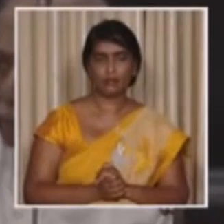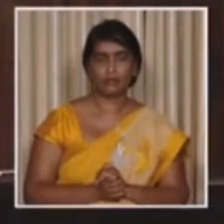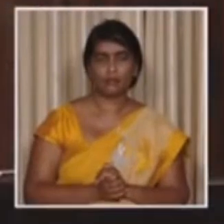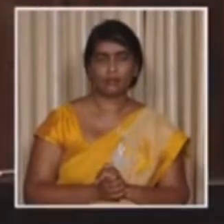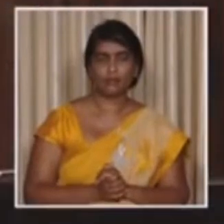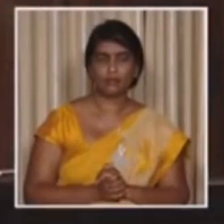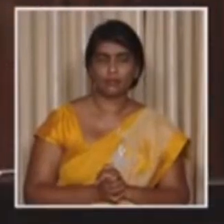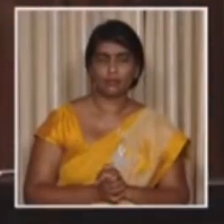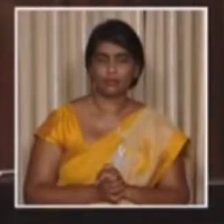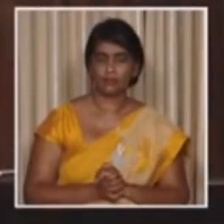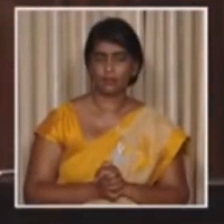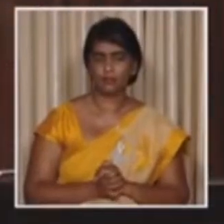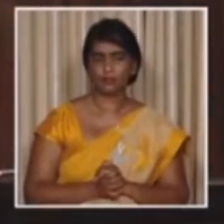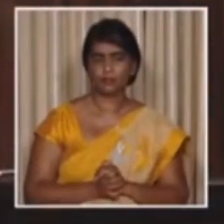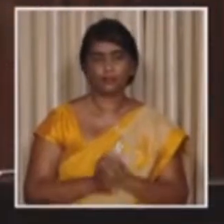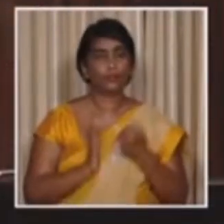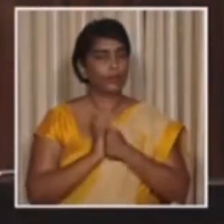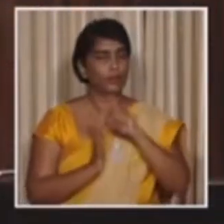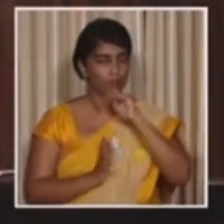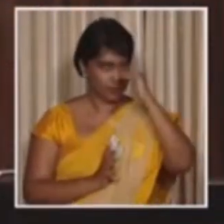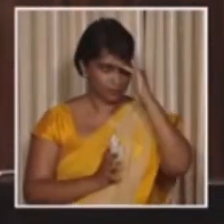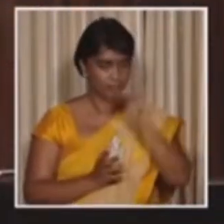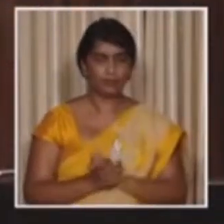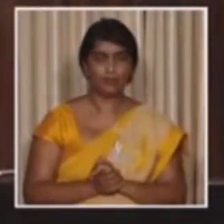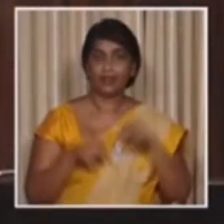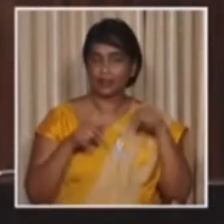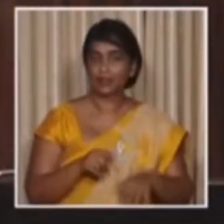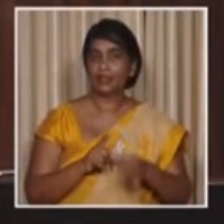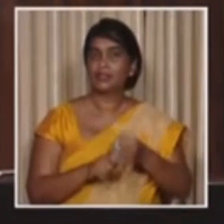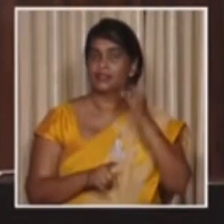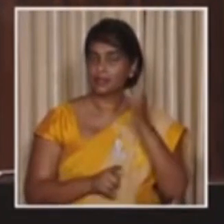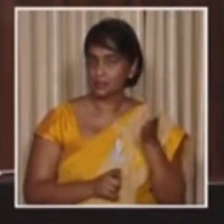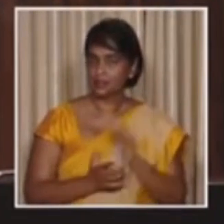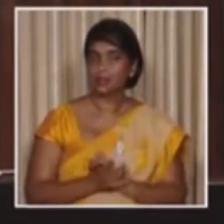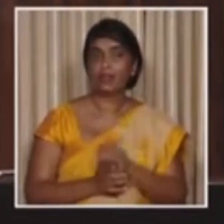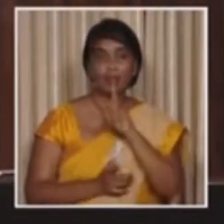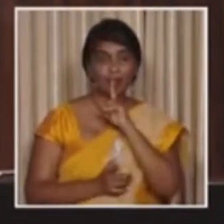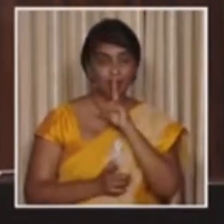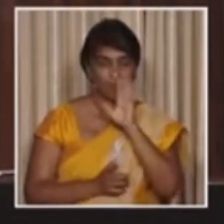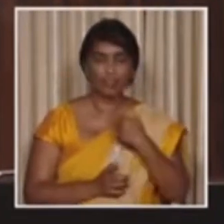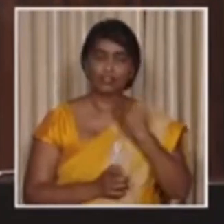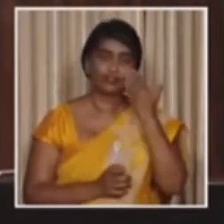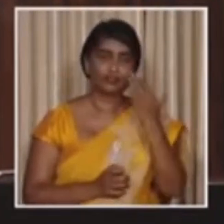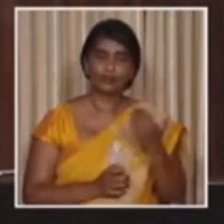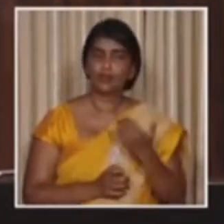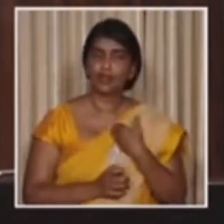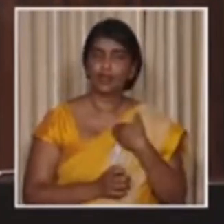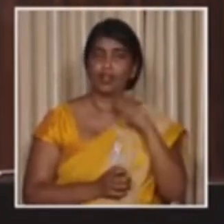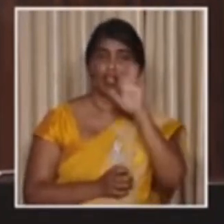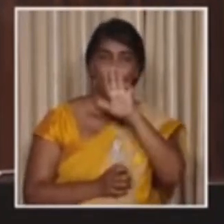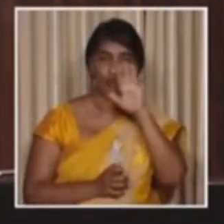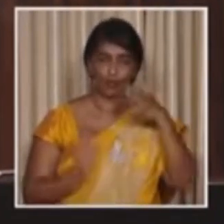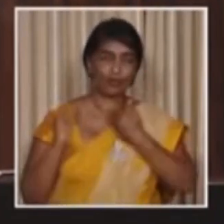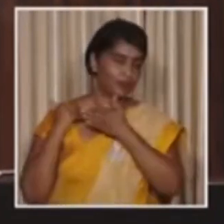පරිකරමන්තුමාගේ ප්‍රශ්නේ ගරු කතානායකතුමනි දැන් මේ ජනාධිපතිතුමා කතා කරනකොට අපිට පේන්නේ අපි 99 ඉඳලා